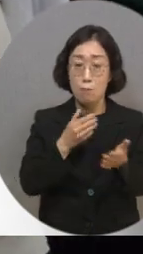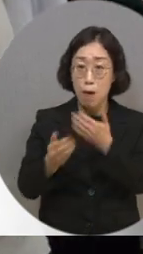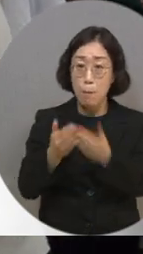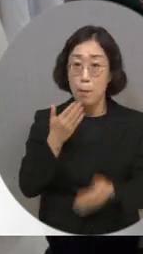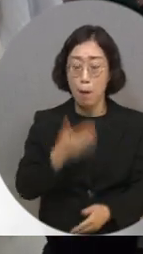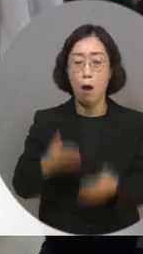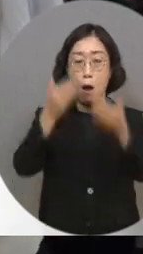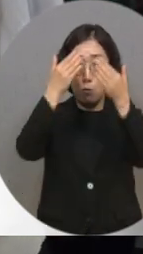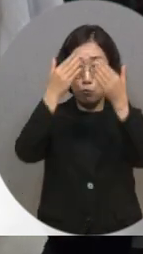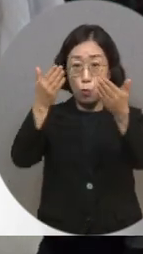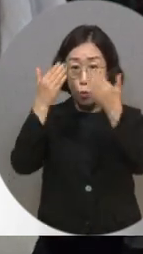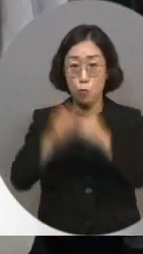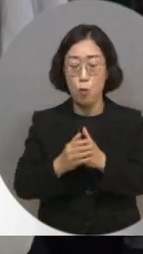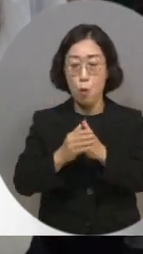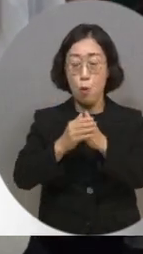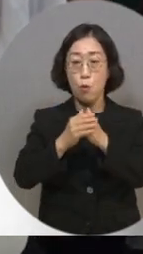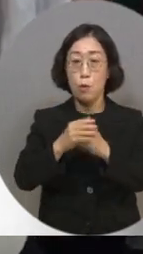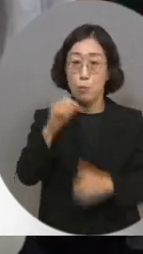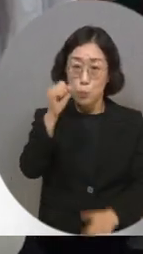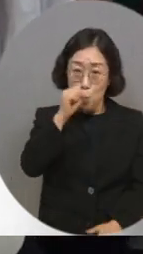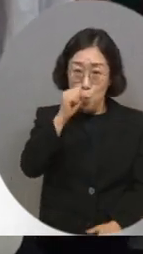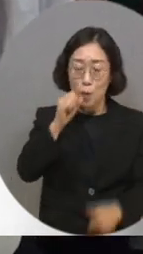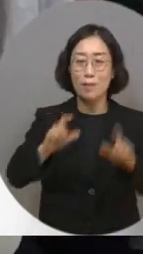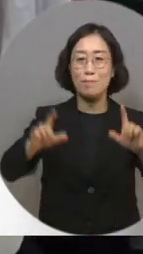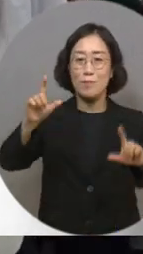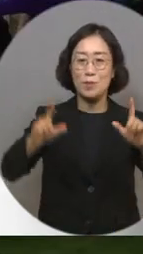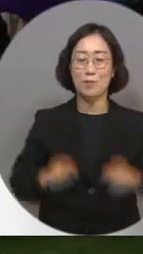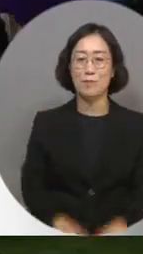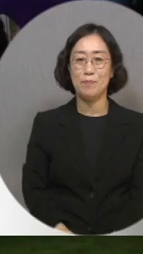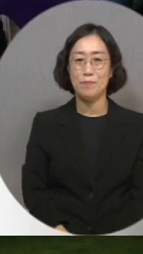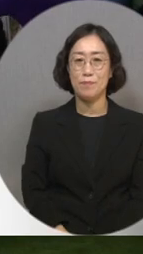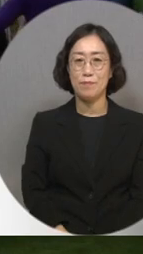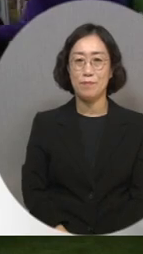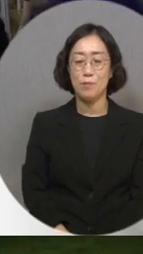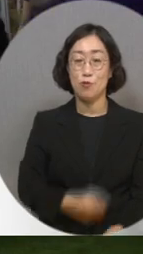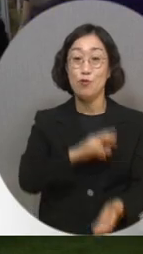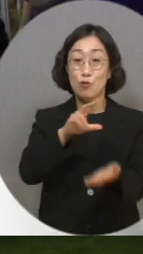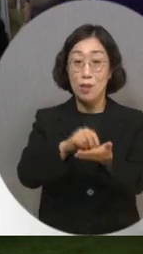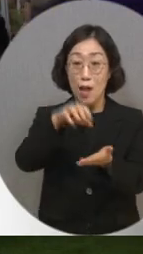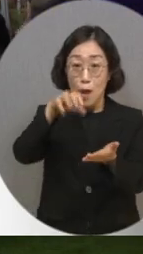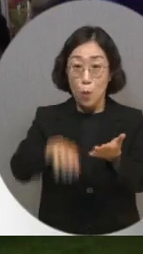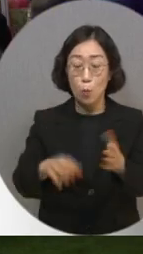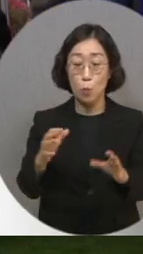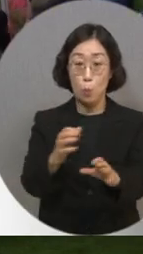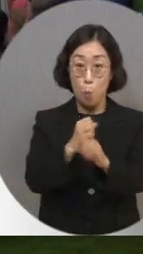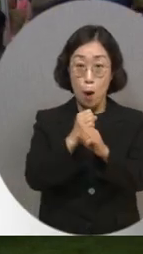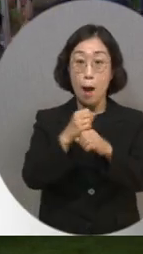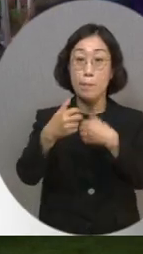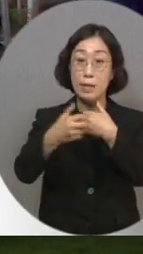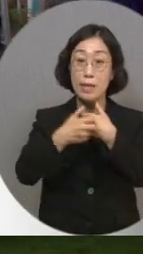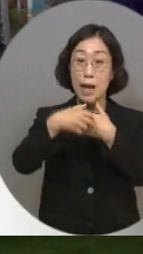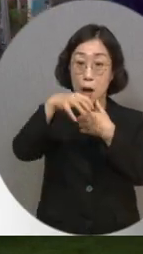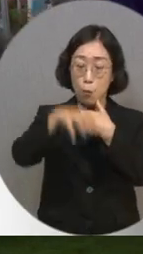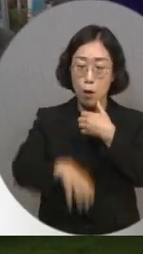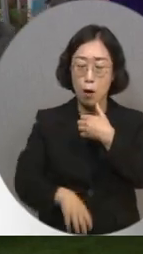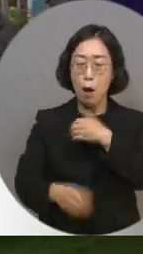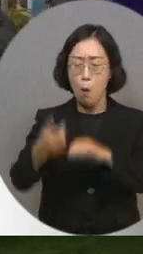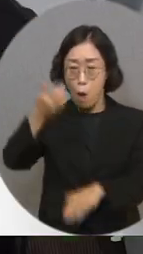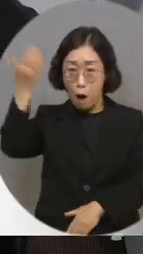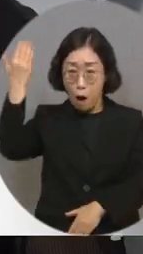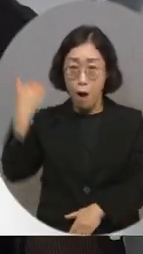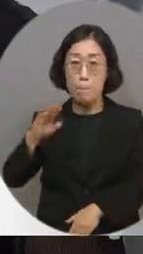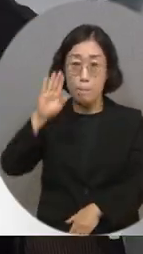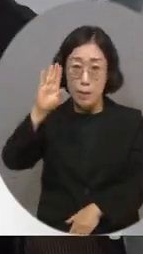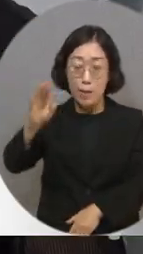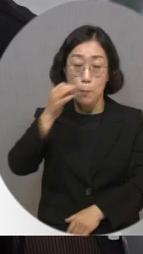진행돼 관람객의 큰 호평을 받았습니다. 주제관에서는 통합의학의 과거와 미래를 알기 쉽게